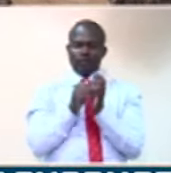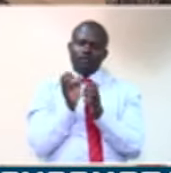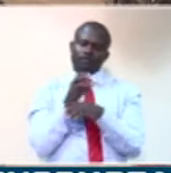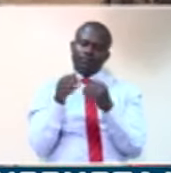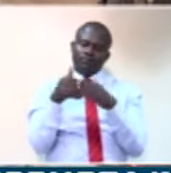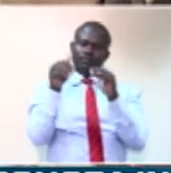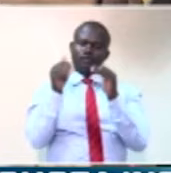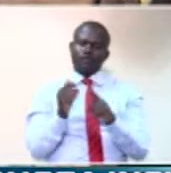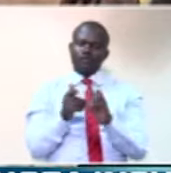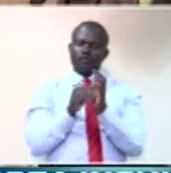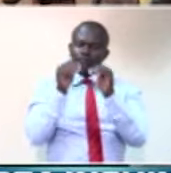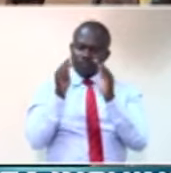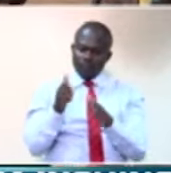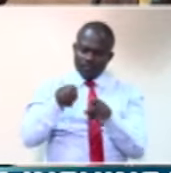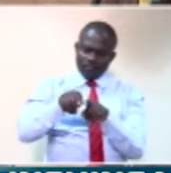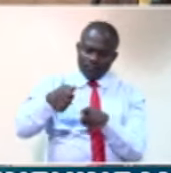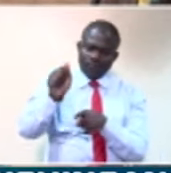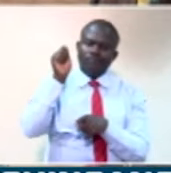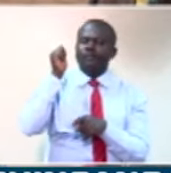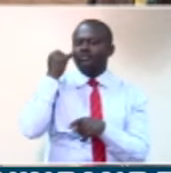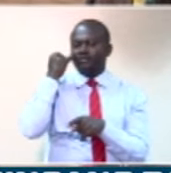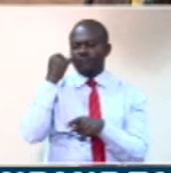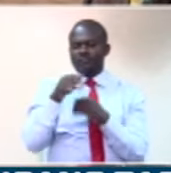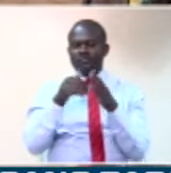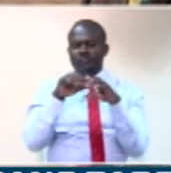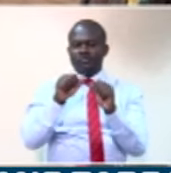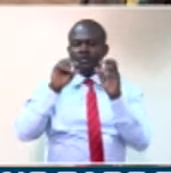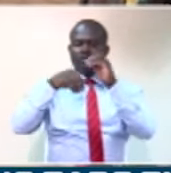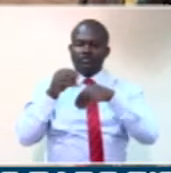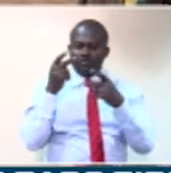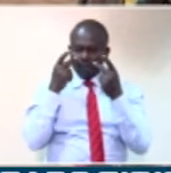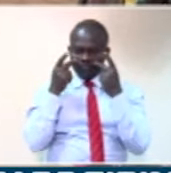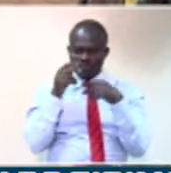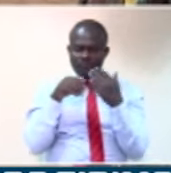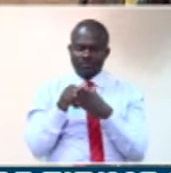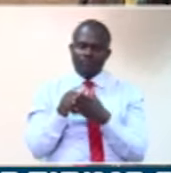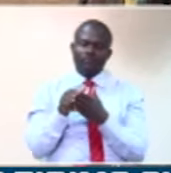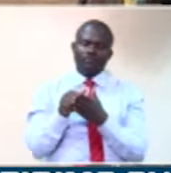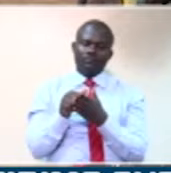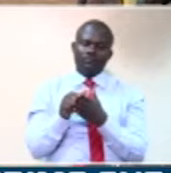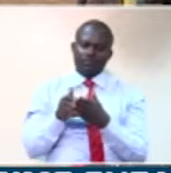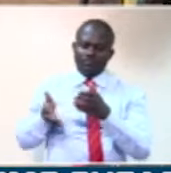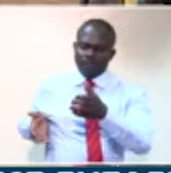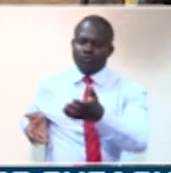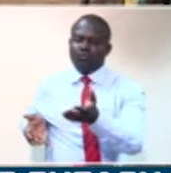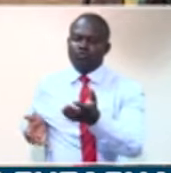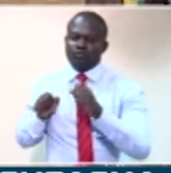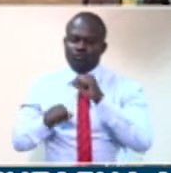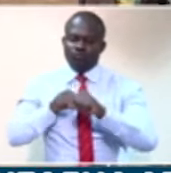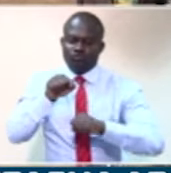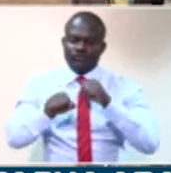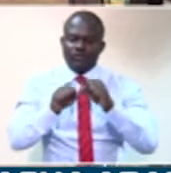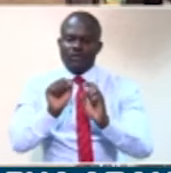abajyanama b'ubuhinzi ariko ni n'abahinzi nabo. Kuba yafata umusaruro yabonye akawuheka ku igare akawugeza aho